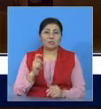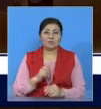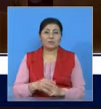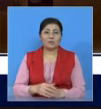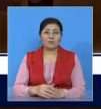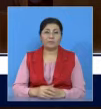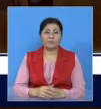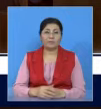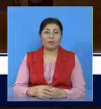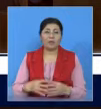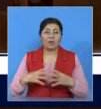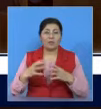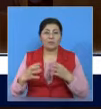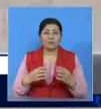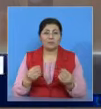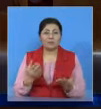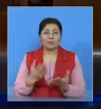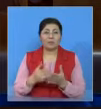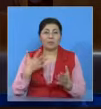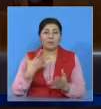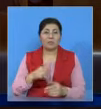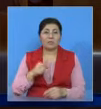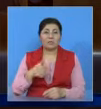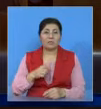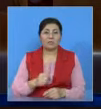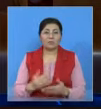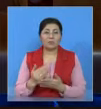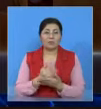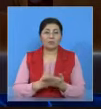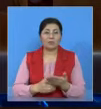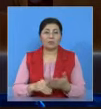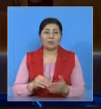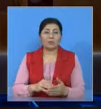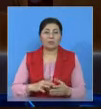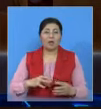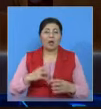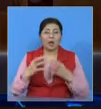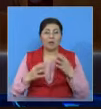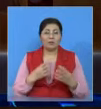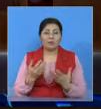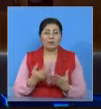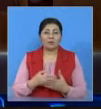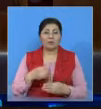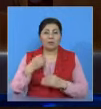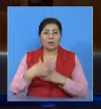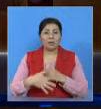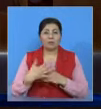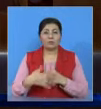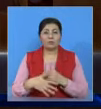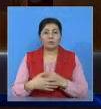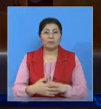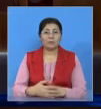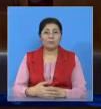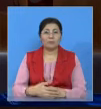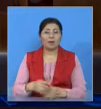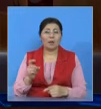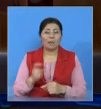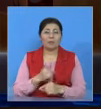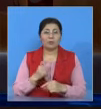с овощебахчем около 5000 гектаров. Сейчас убираются поздние овощные культуры, скажем, как капуста,